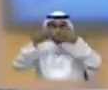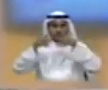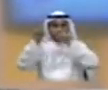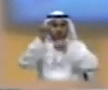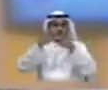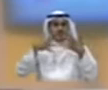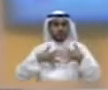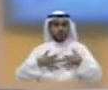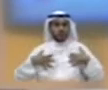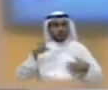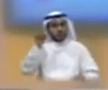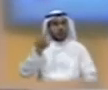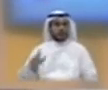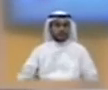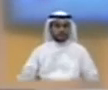هؤلاء المنكوبين؟